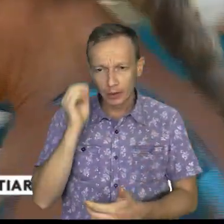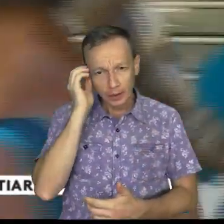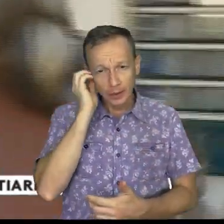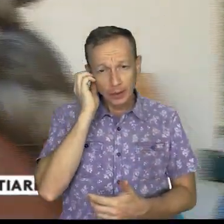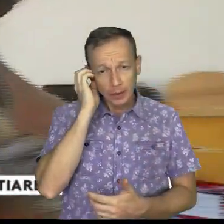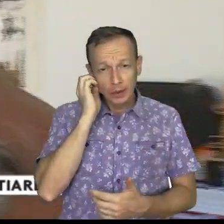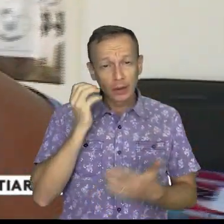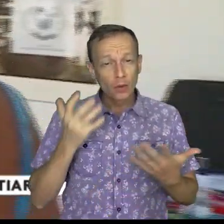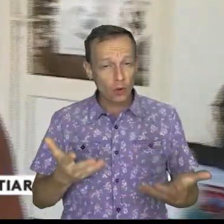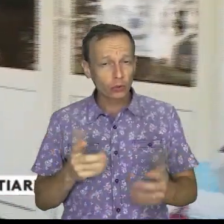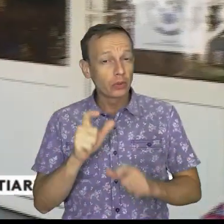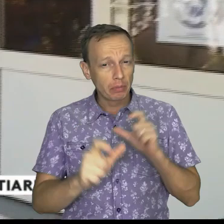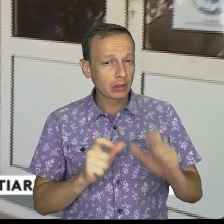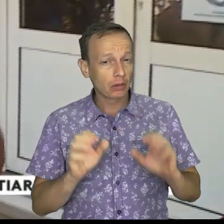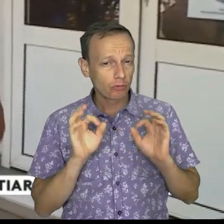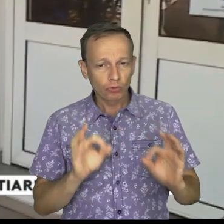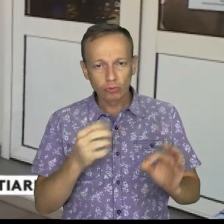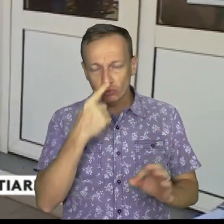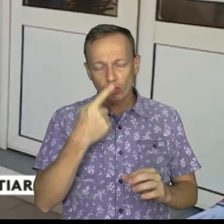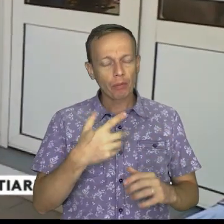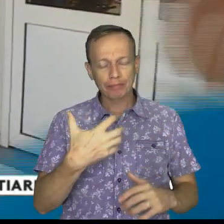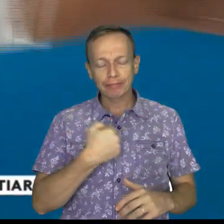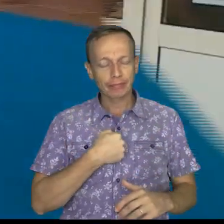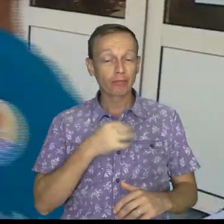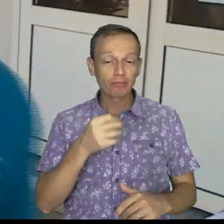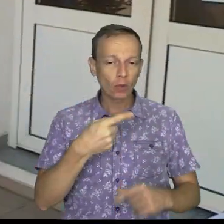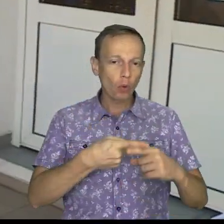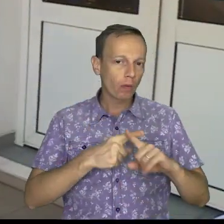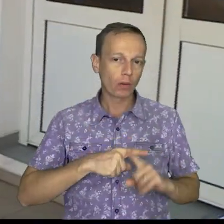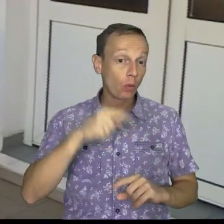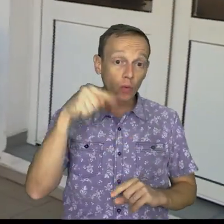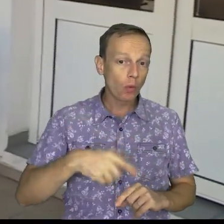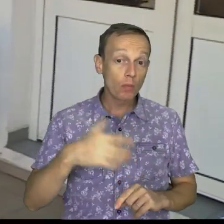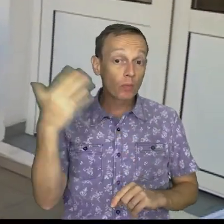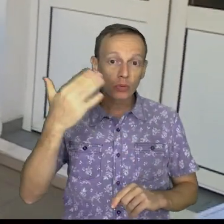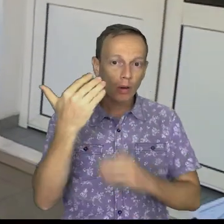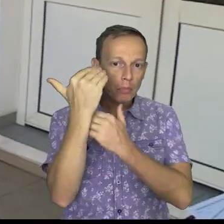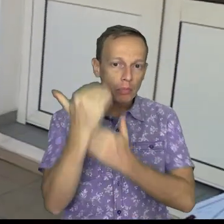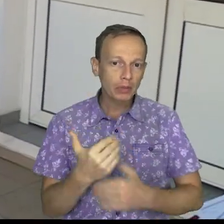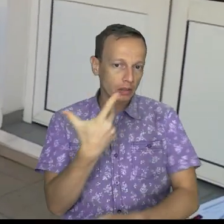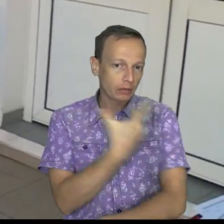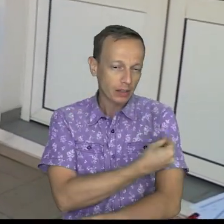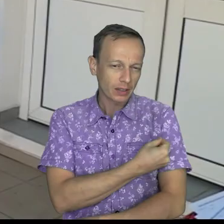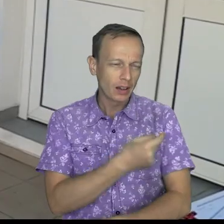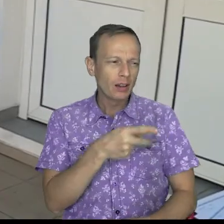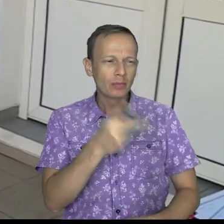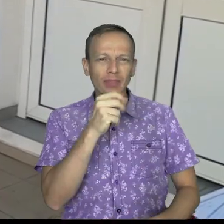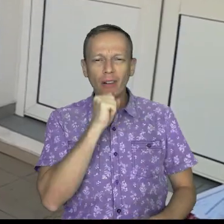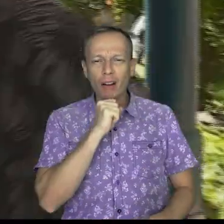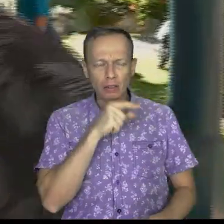convaincre? De plus en plus, les gens sont convaincus de la nécessité de se faire vacciner et de se protéger, notamment cette